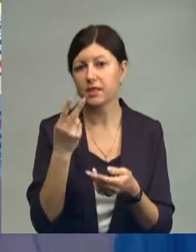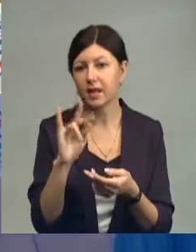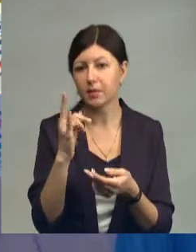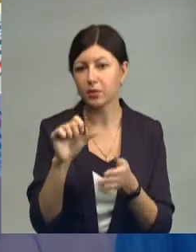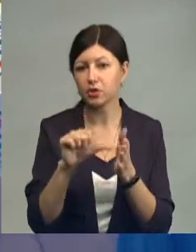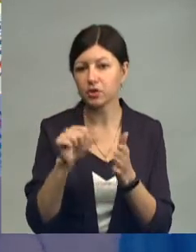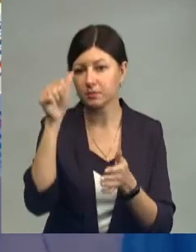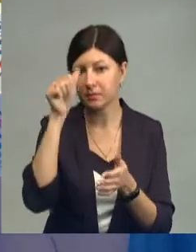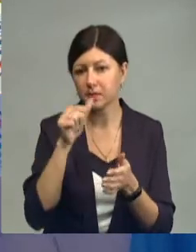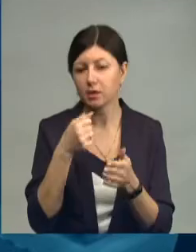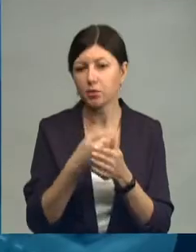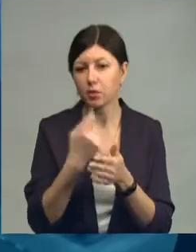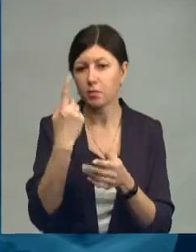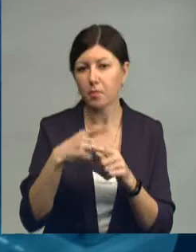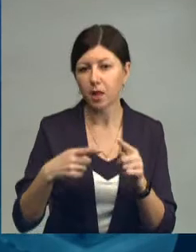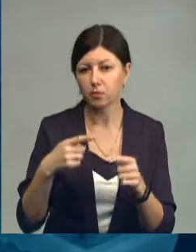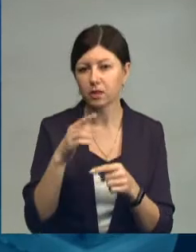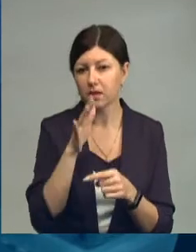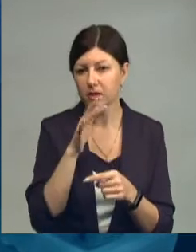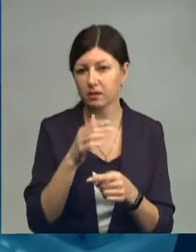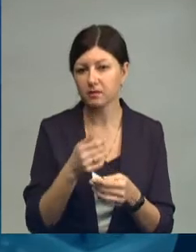месяцев до полутора лет